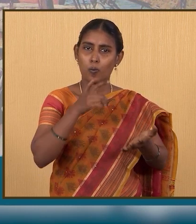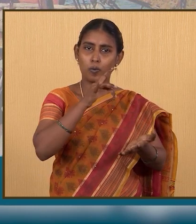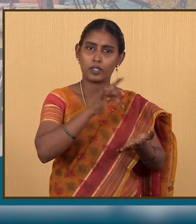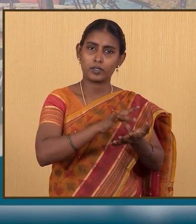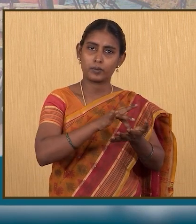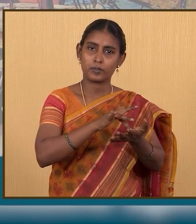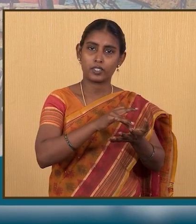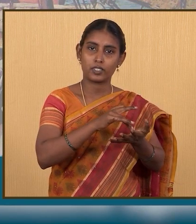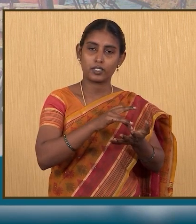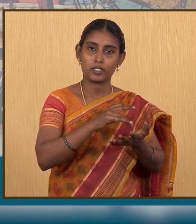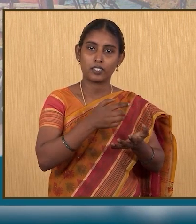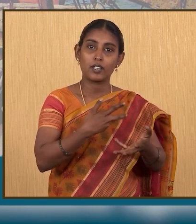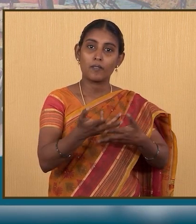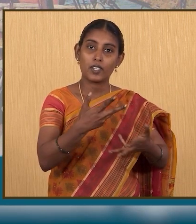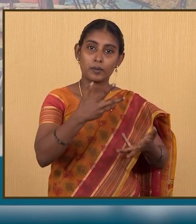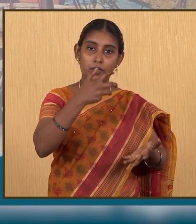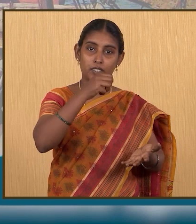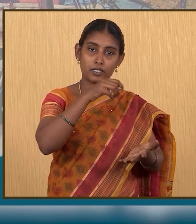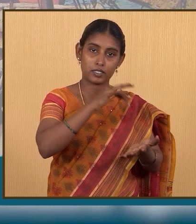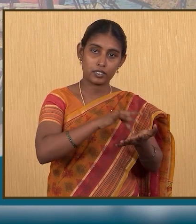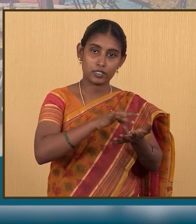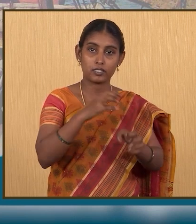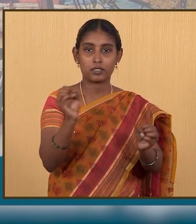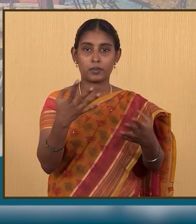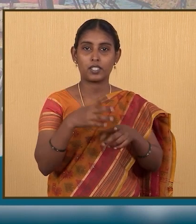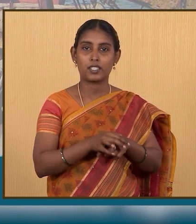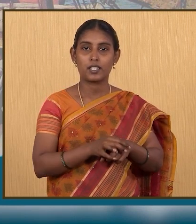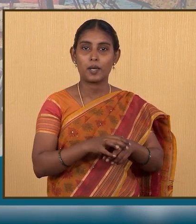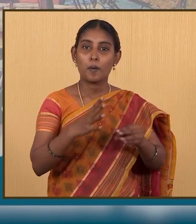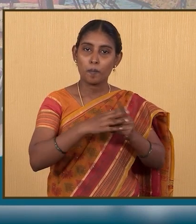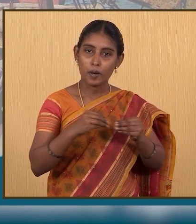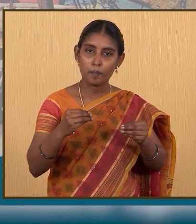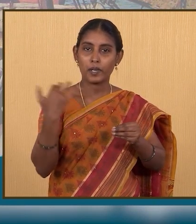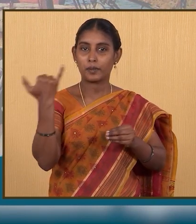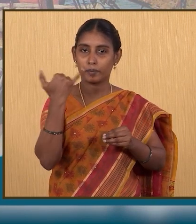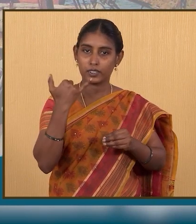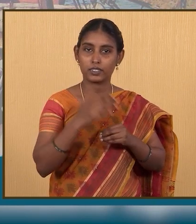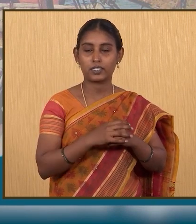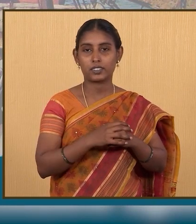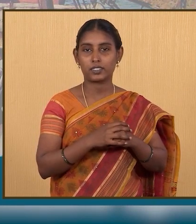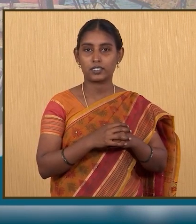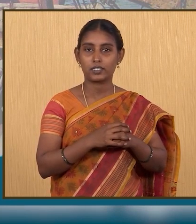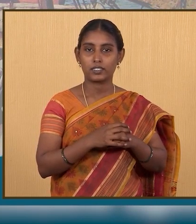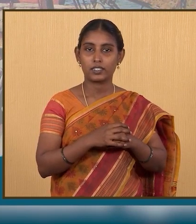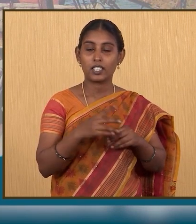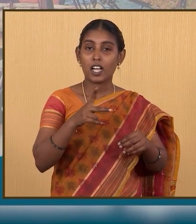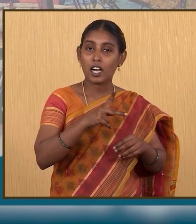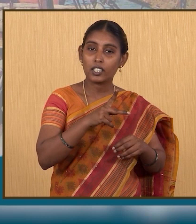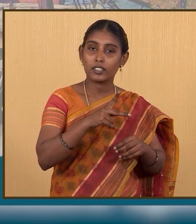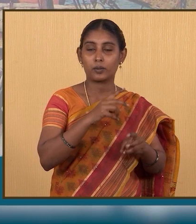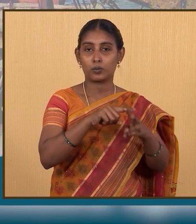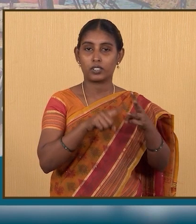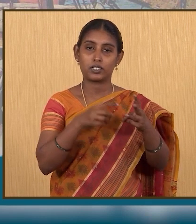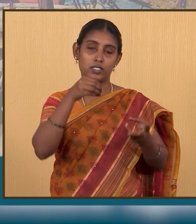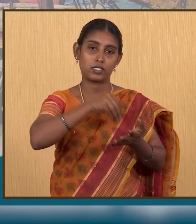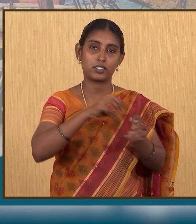மிக முக்கியமான 3 வணிக தலங்களை எப்படி அமைச்சாங்க அப்படிங்கிறத பற்றி பார்க்க போகிறோம். மெட்ராஸ், பம்பாய்,